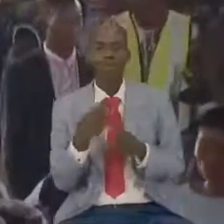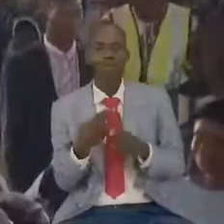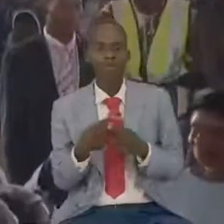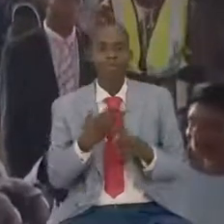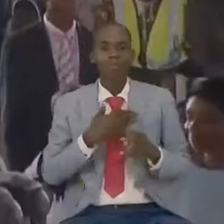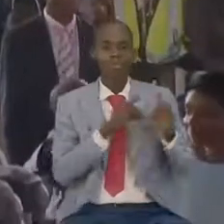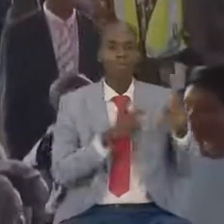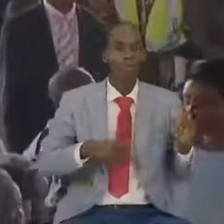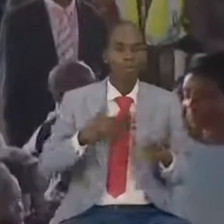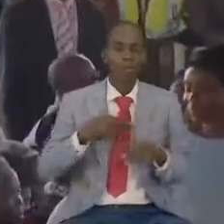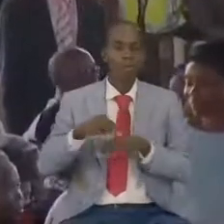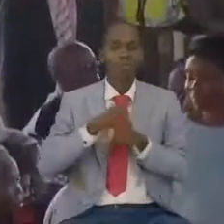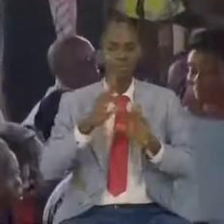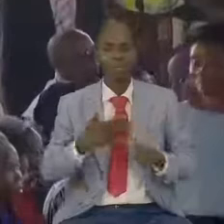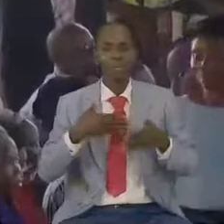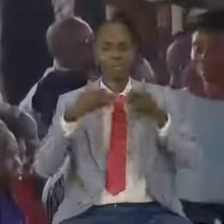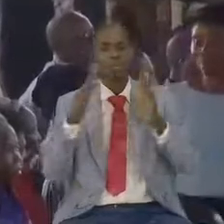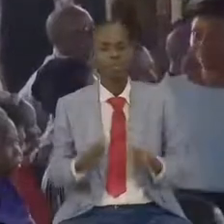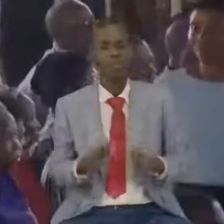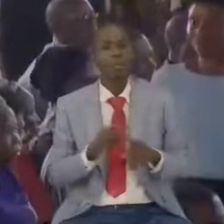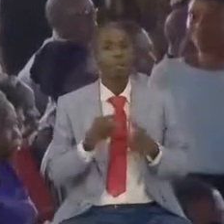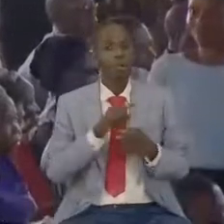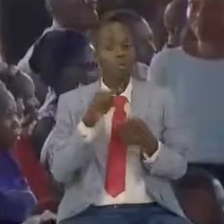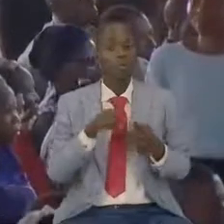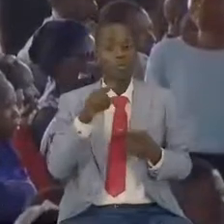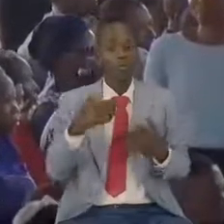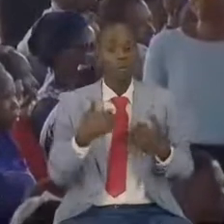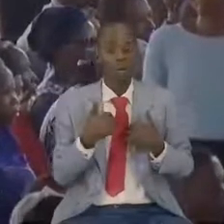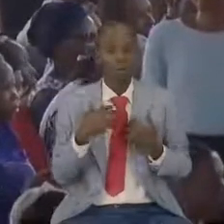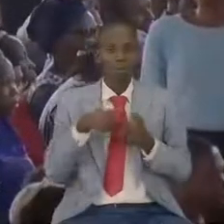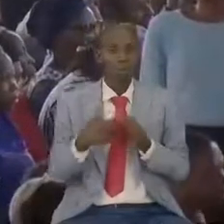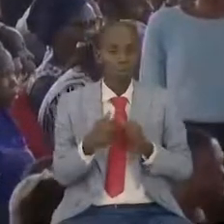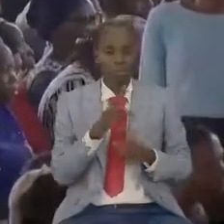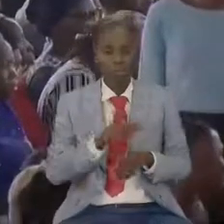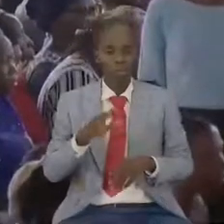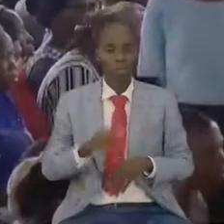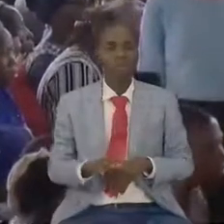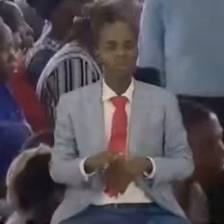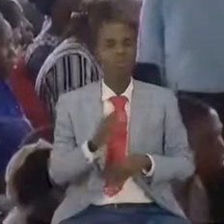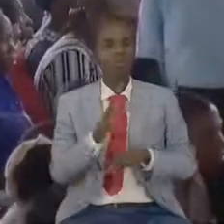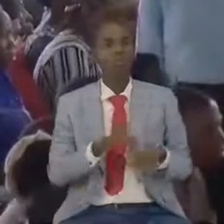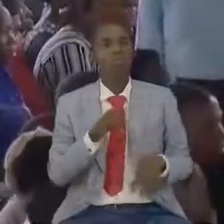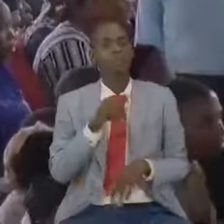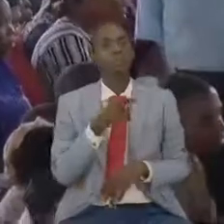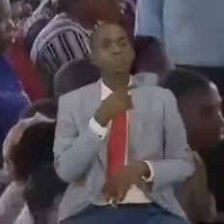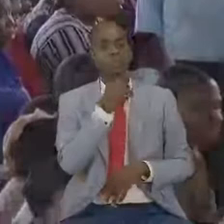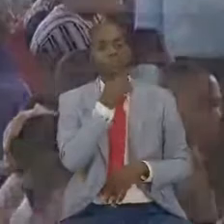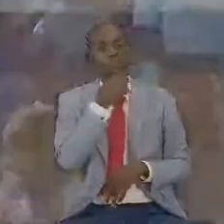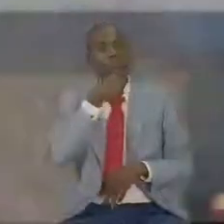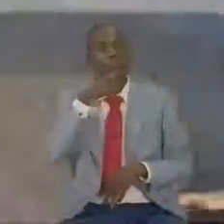maître, est-ce que tu es là? Mais, quand il n'y a pas d'enfant, comment tu l'appelles? L'arbre